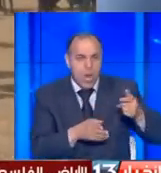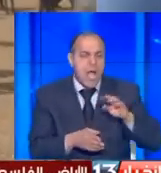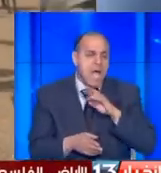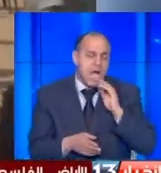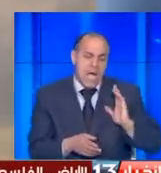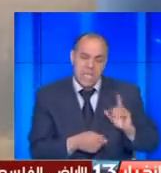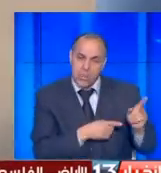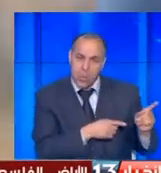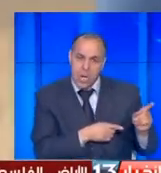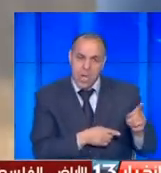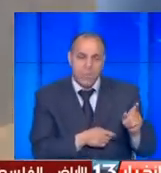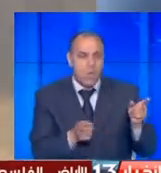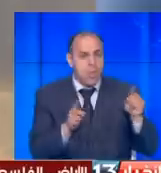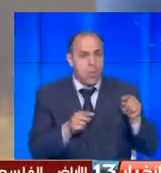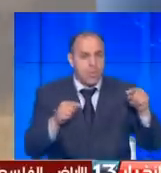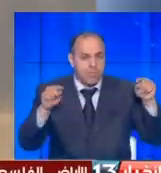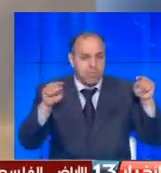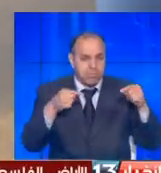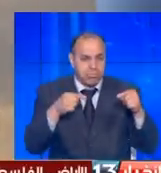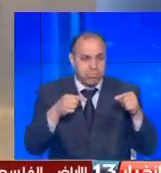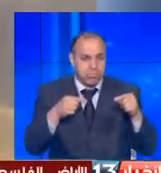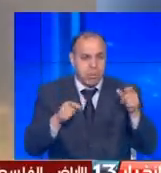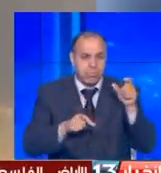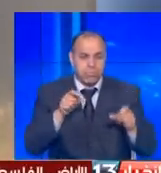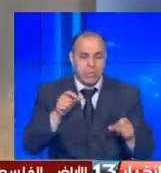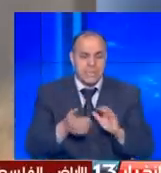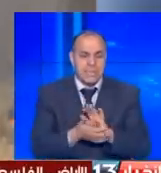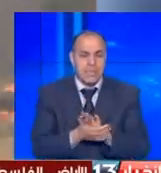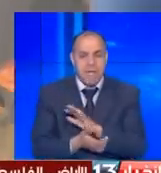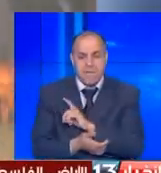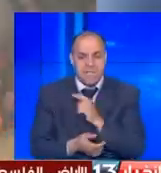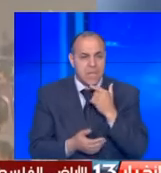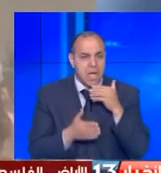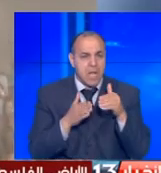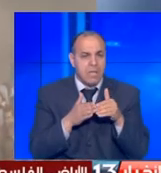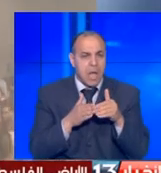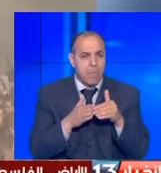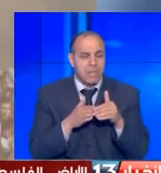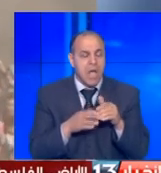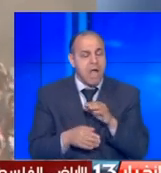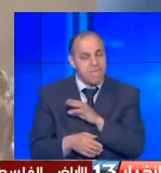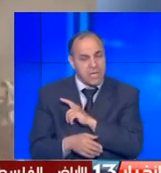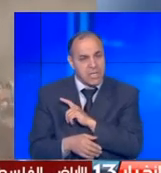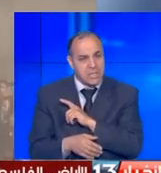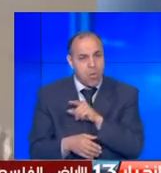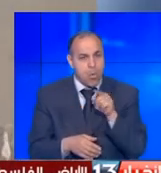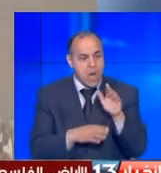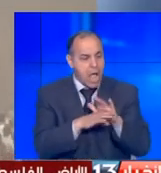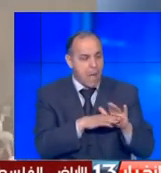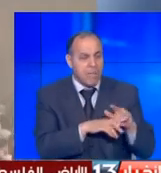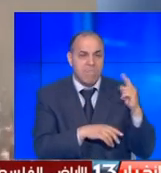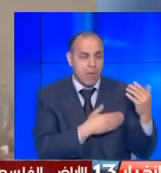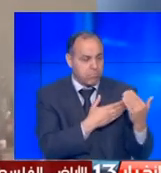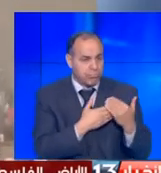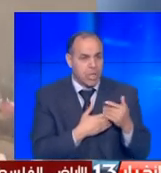قوات المحتل الإسرائيلي في مواجهة الهبة الشعبية السلمية، طلبت الحكومة الفلسطينية بتوفير الحماية